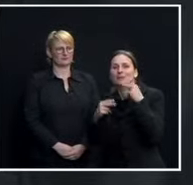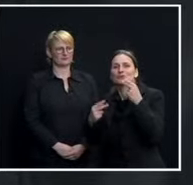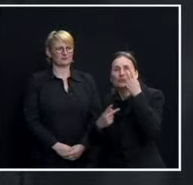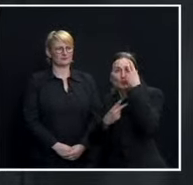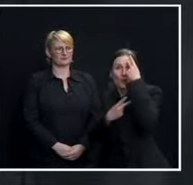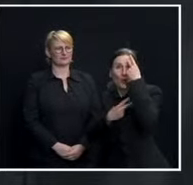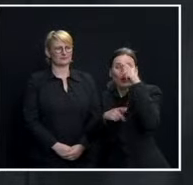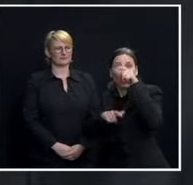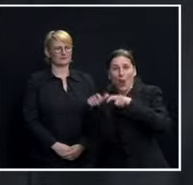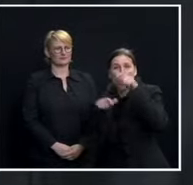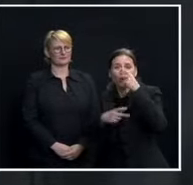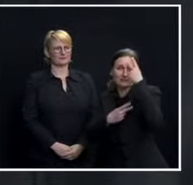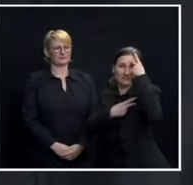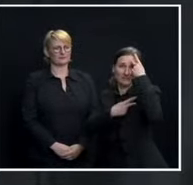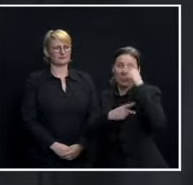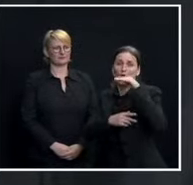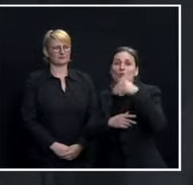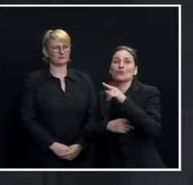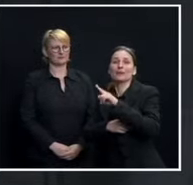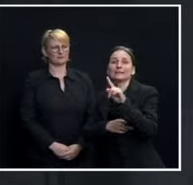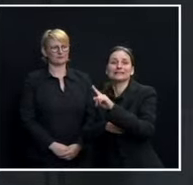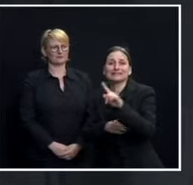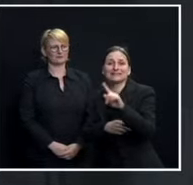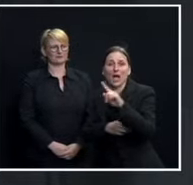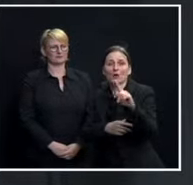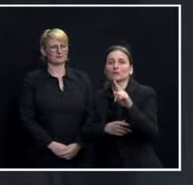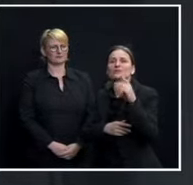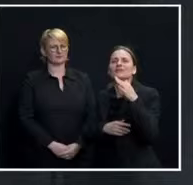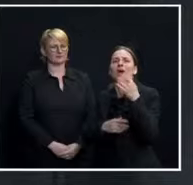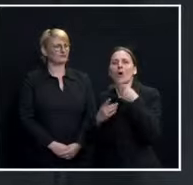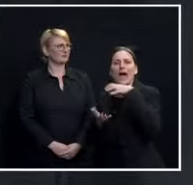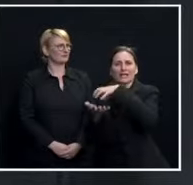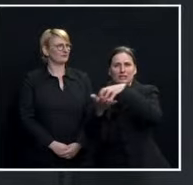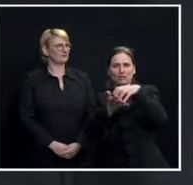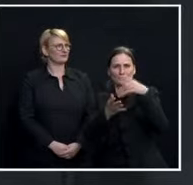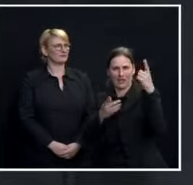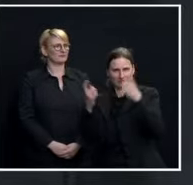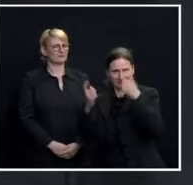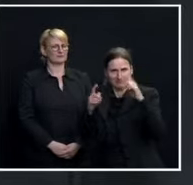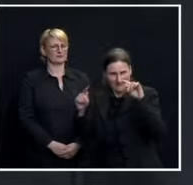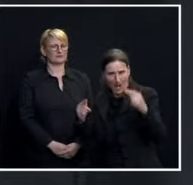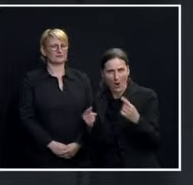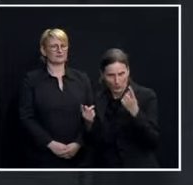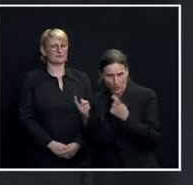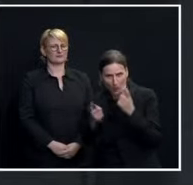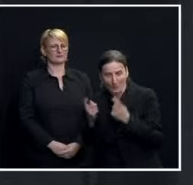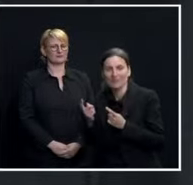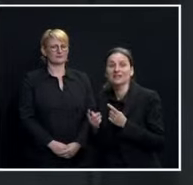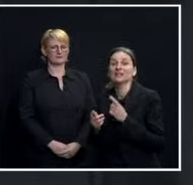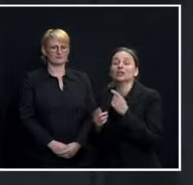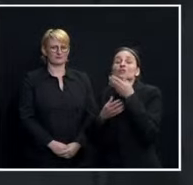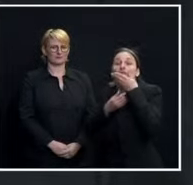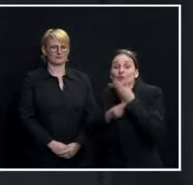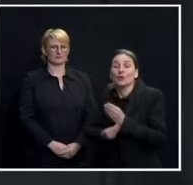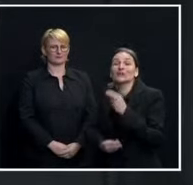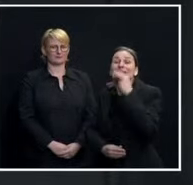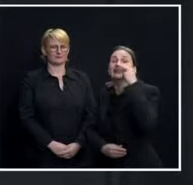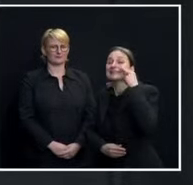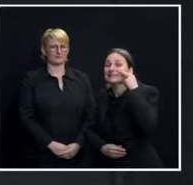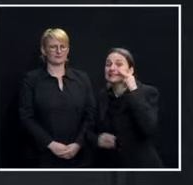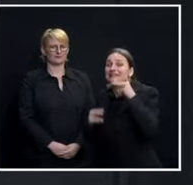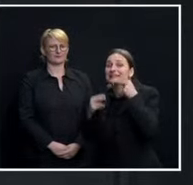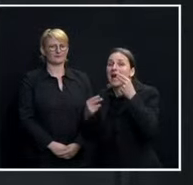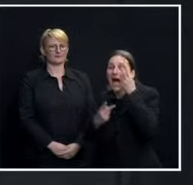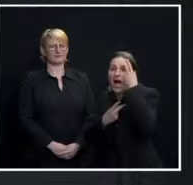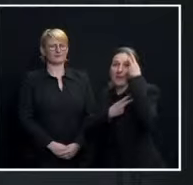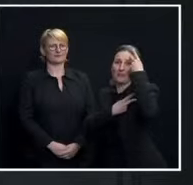sind. Und das sind über 1000. Wir haben auch Delegationen noch aus anderen Städten, da kommen wir noch drauf zu sprechen. Auf jeden Fall schön, dass die Namen alle da